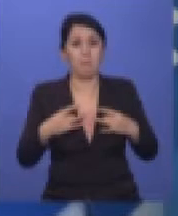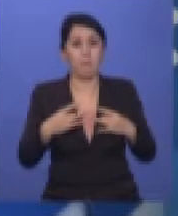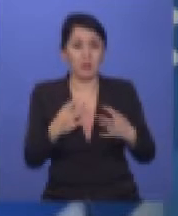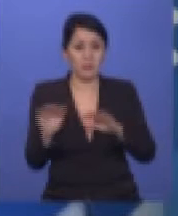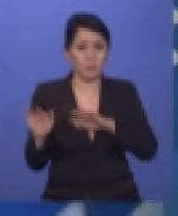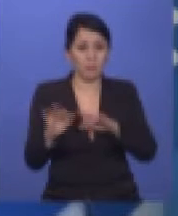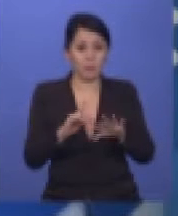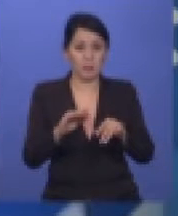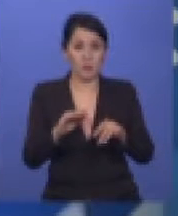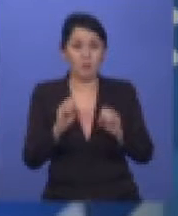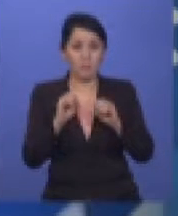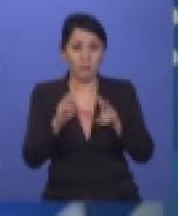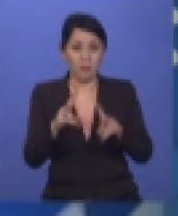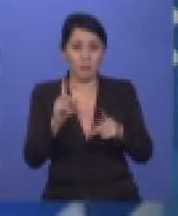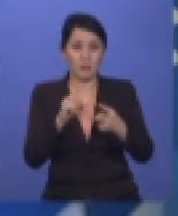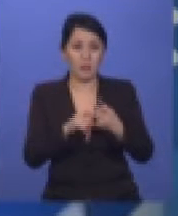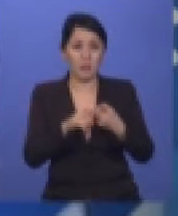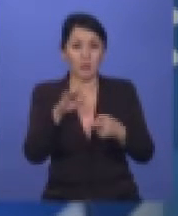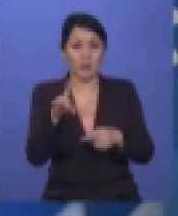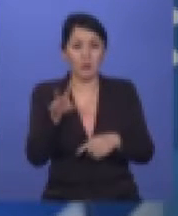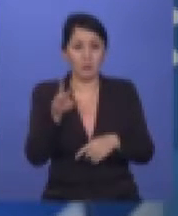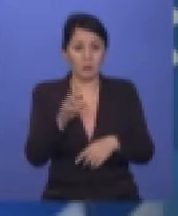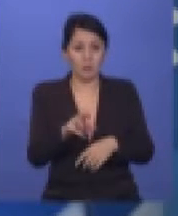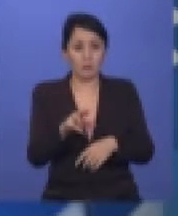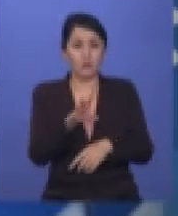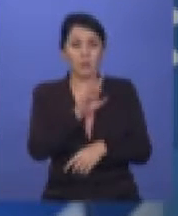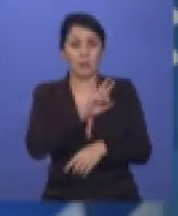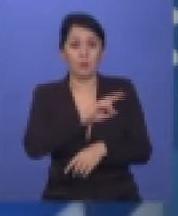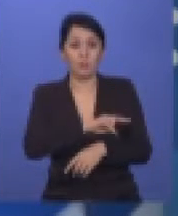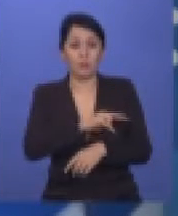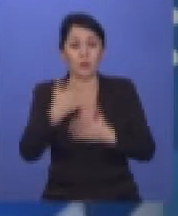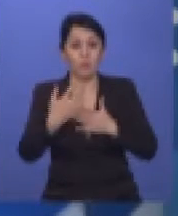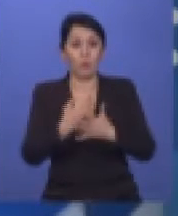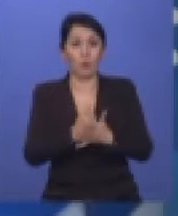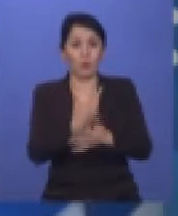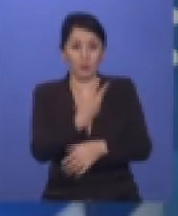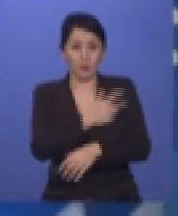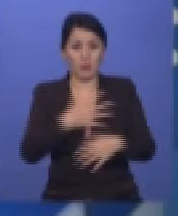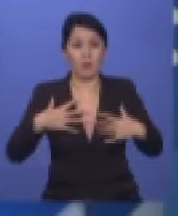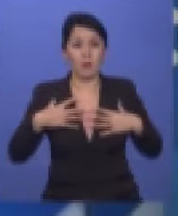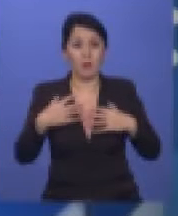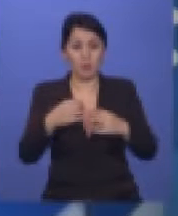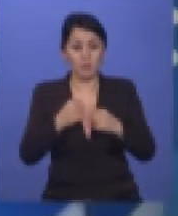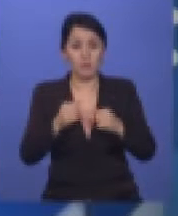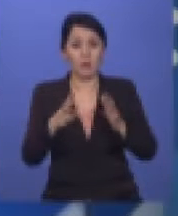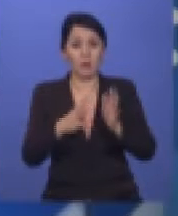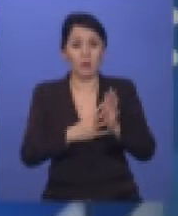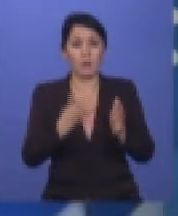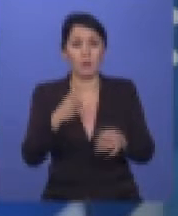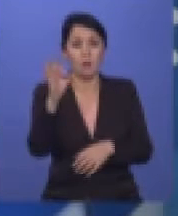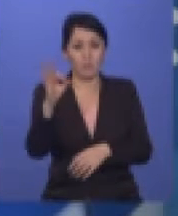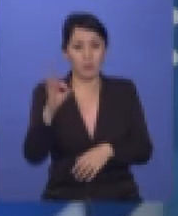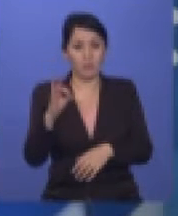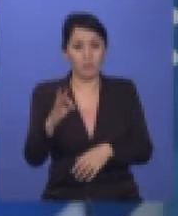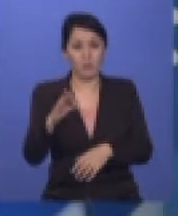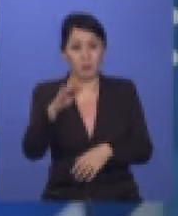рождественская акция по вакцинации от опасного вируса. В Латвии доля работающих людей, получивших укол здоровья, достигла